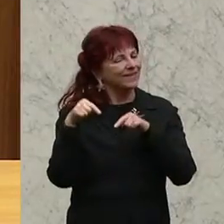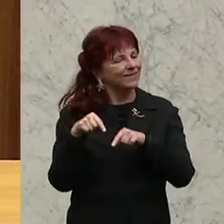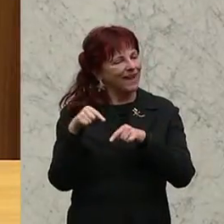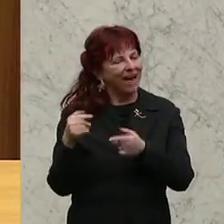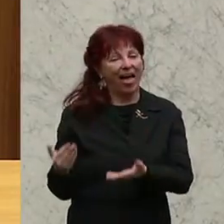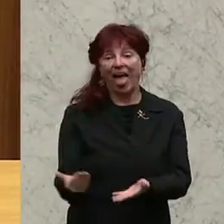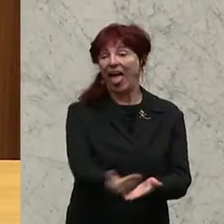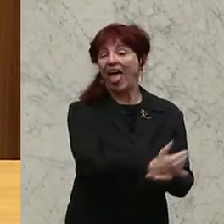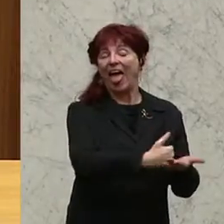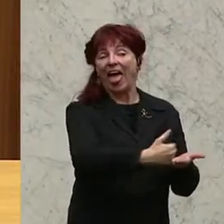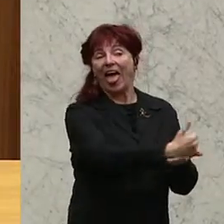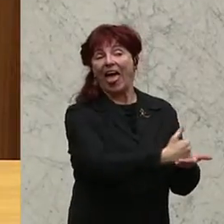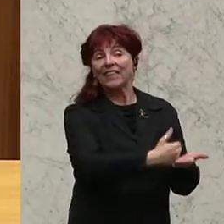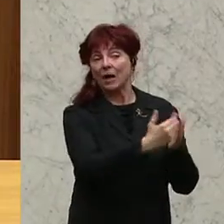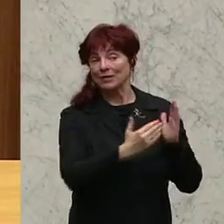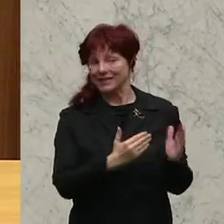einnahmenseitigen